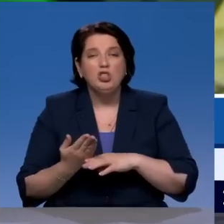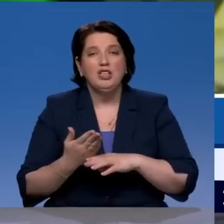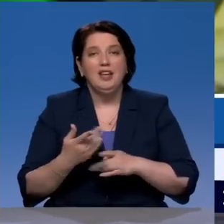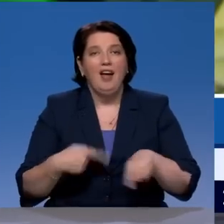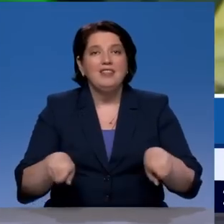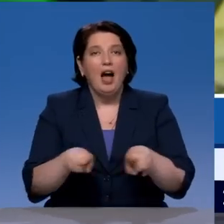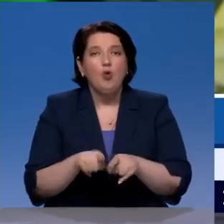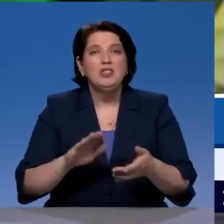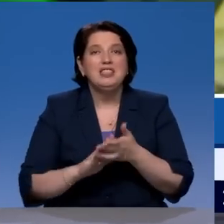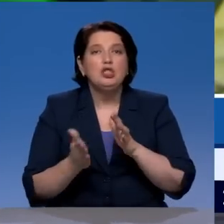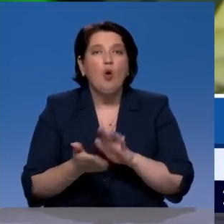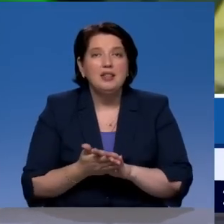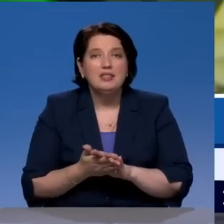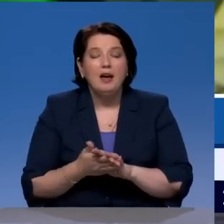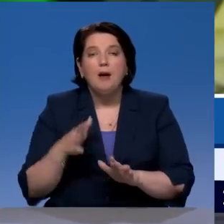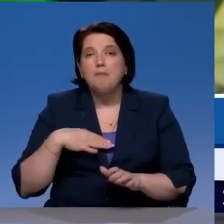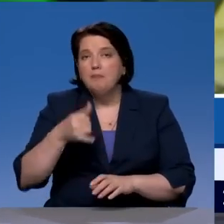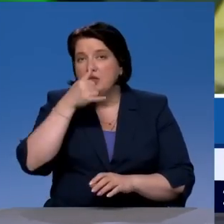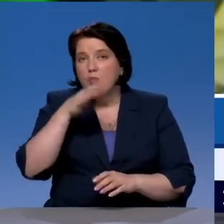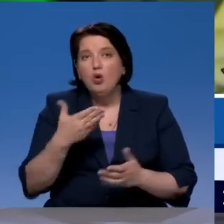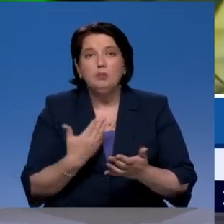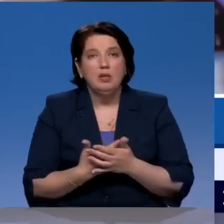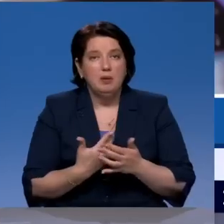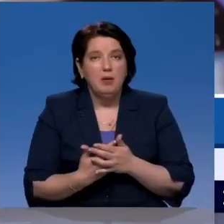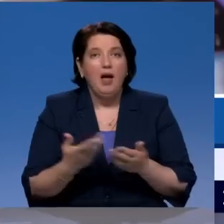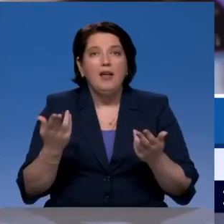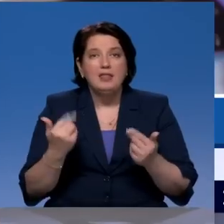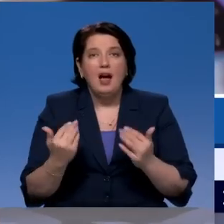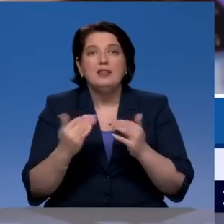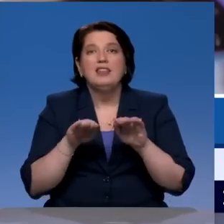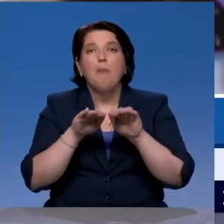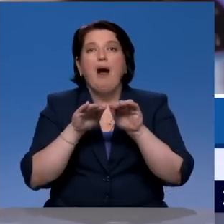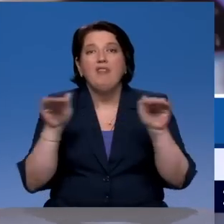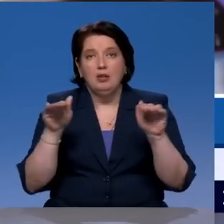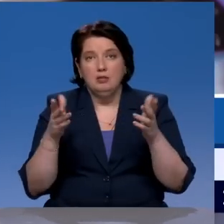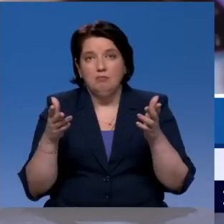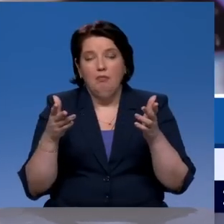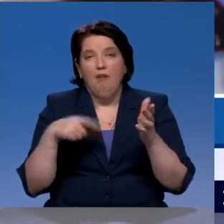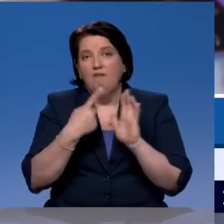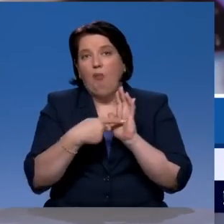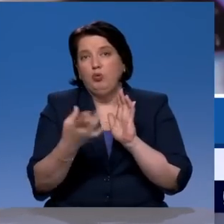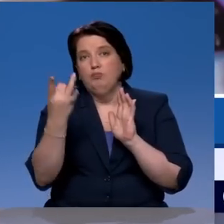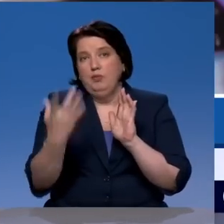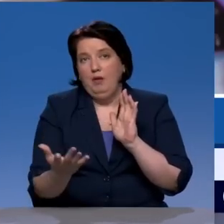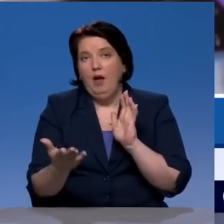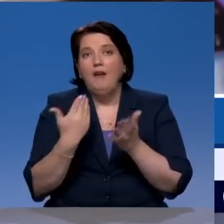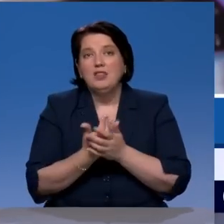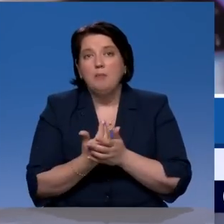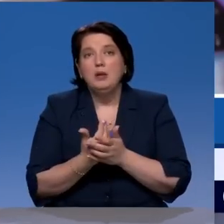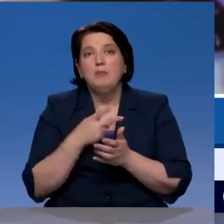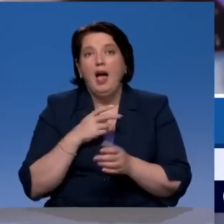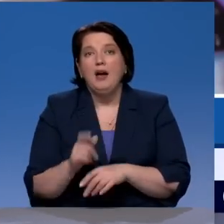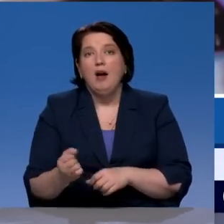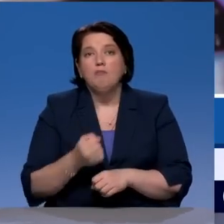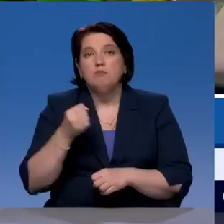создать медсестру. Мы не можем посадить, да, самый простой такой на поверхности это посадить врача в аптеке, чтобы он давал рецепт. Ну,